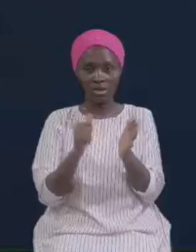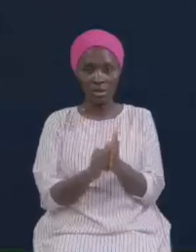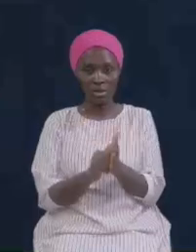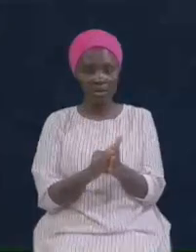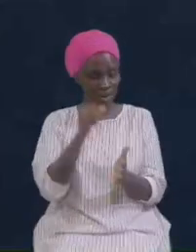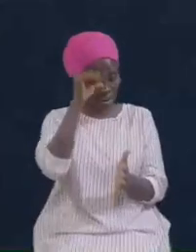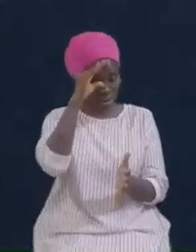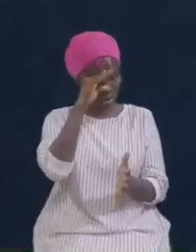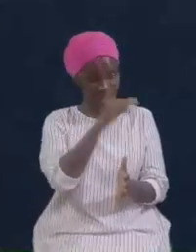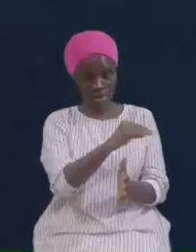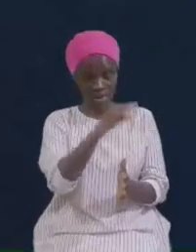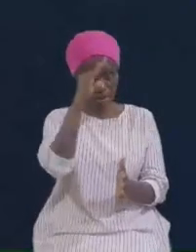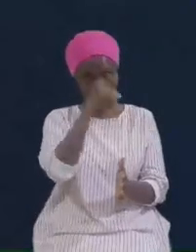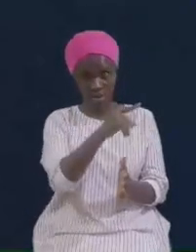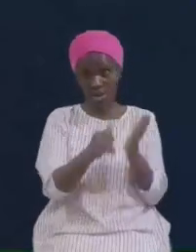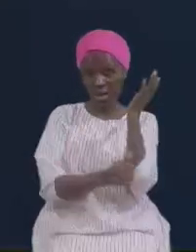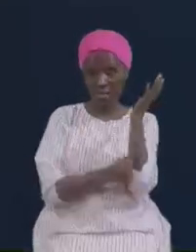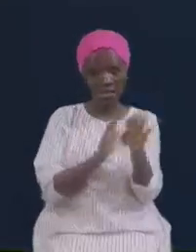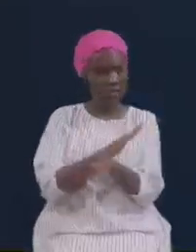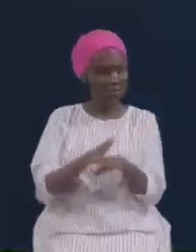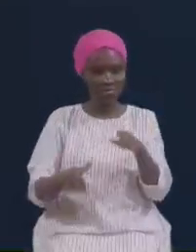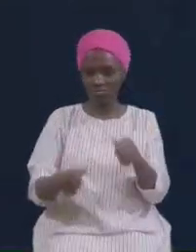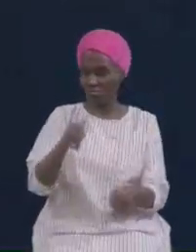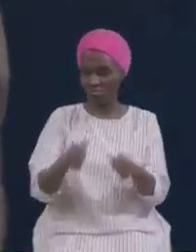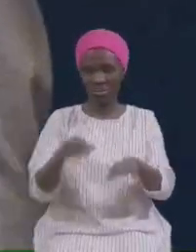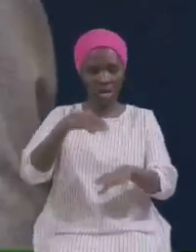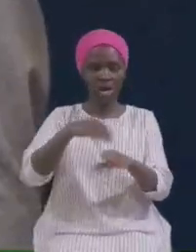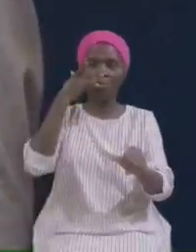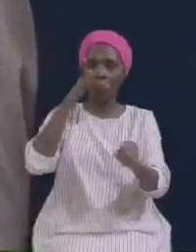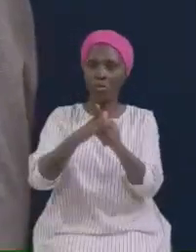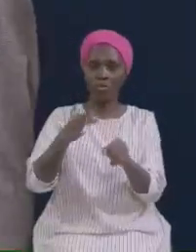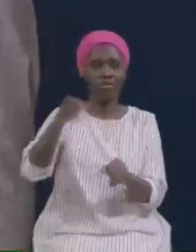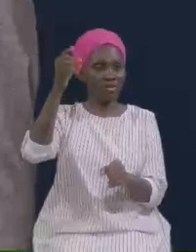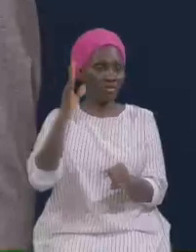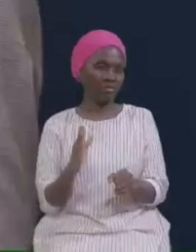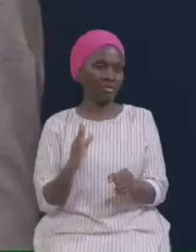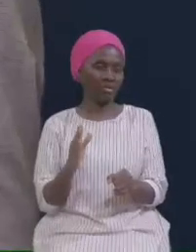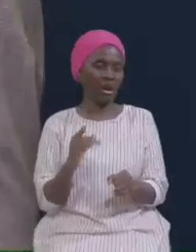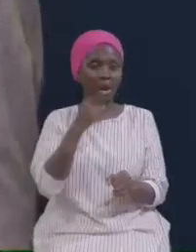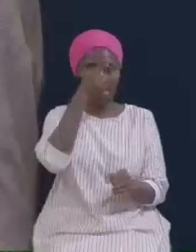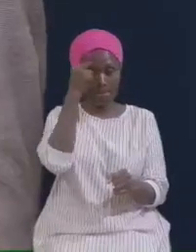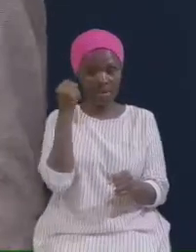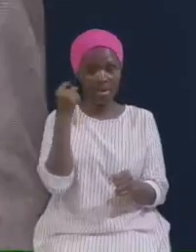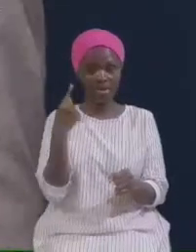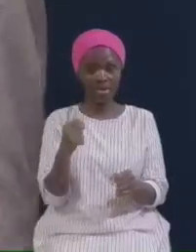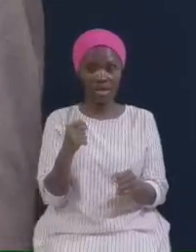il n'a pas douté, il n'a pas douté. Pas incrédulité au sujet de la promesse, parce que